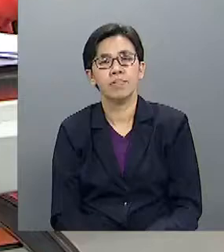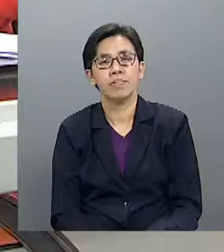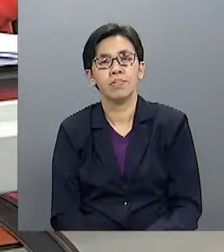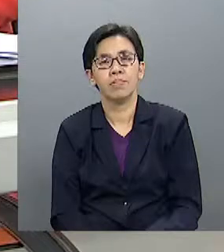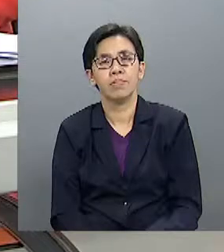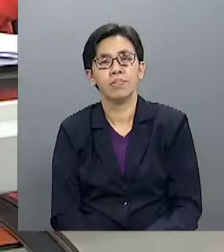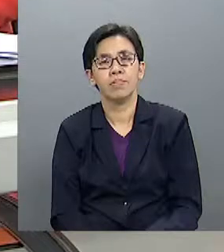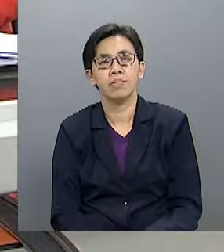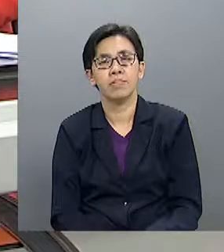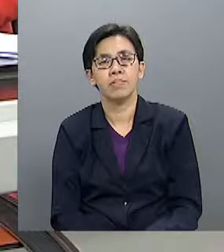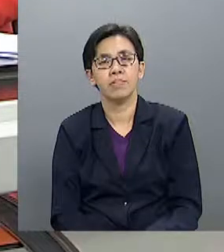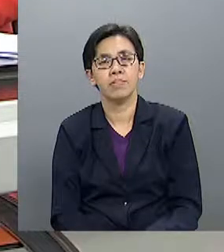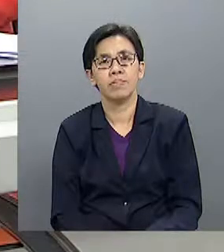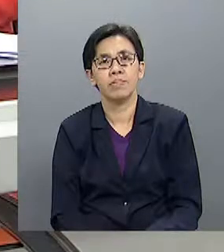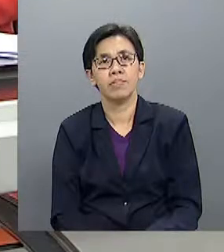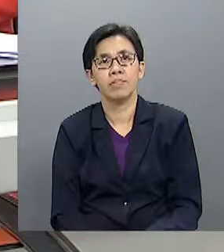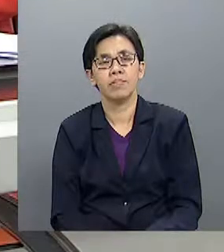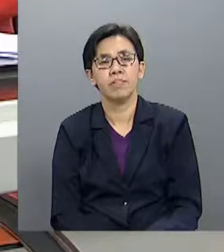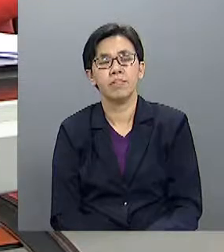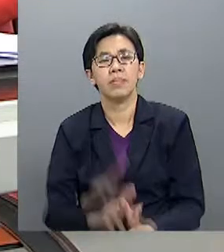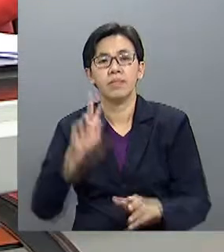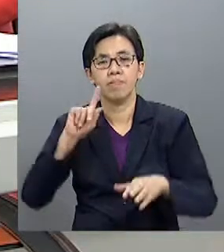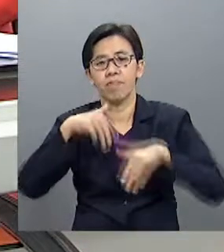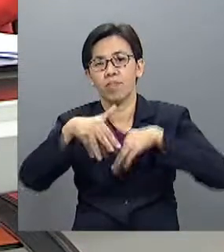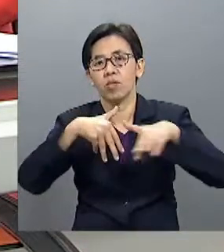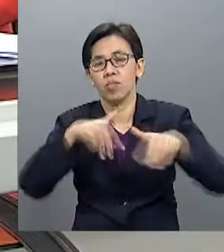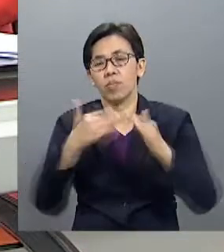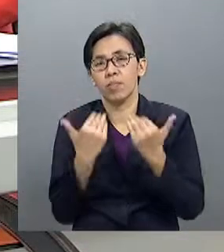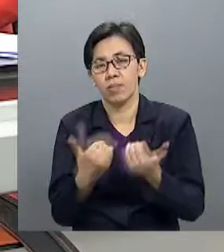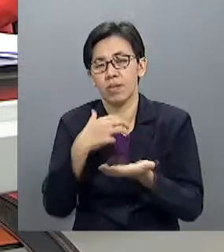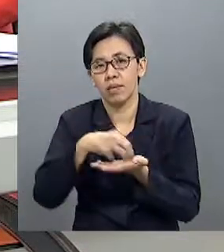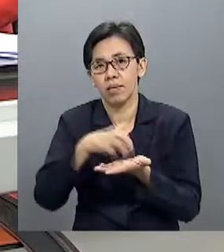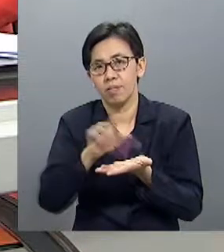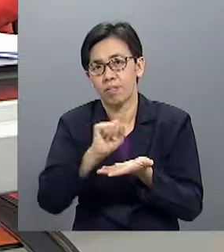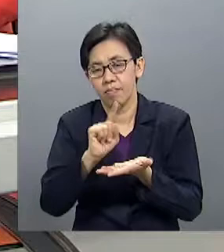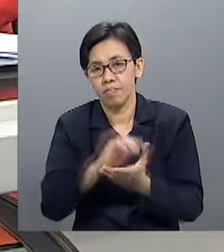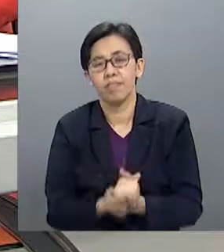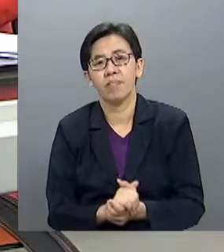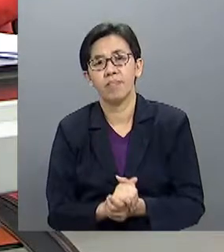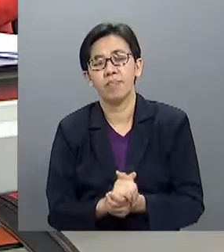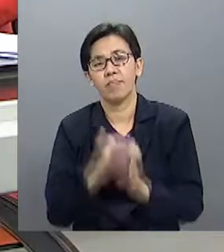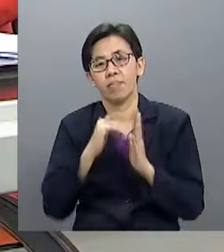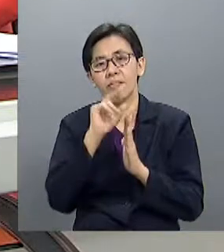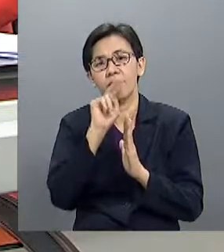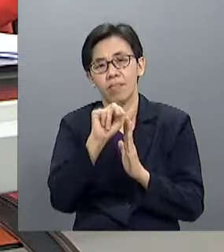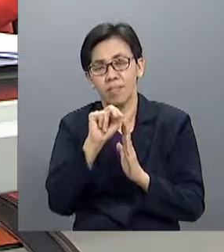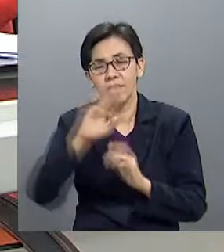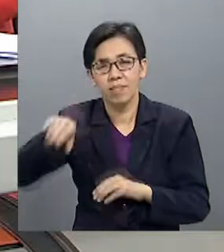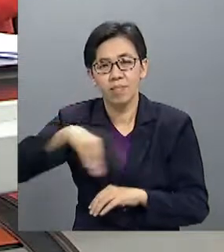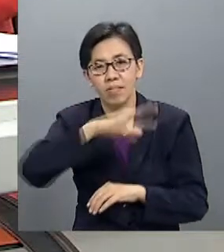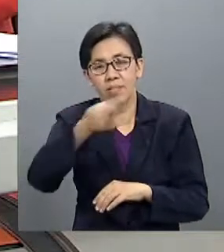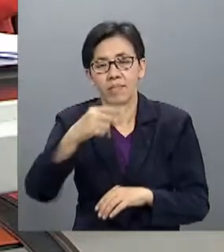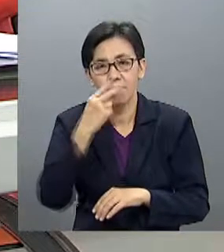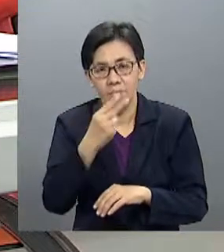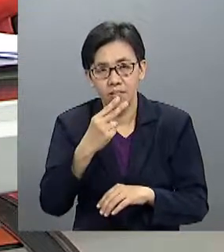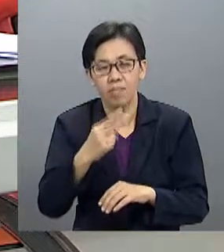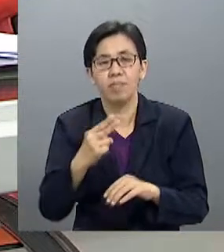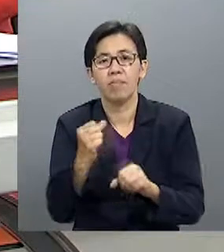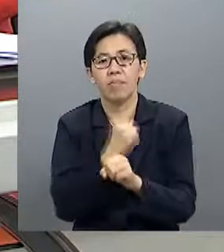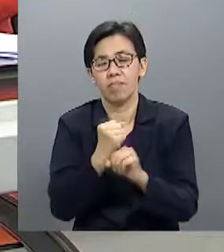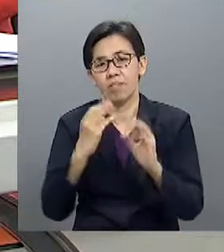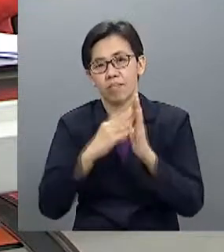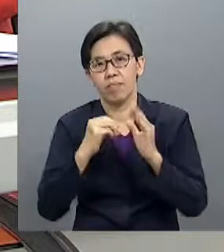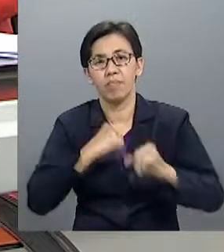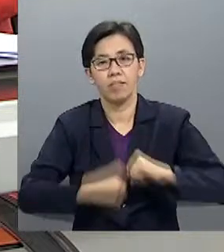เอสเอ็นซีรี่พอตเตอร์วันนี้นะครับทักนะสื่อสารจังหวัดน่านพาเราไปดูกระบวนการสร้างเยาวชนและถ้านักสื่อสาร